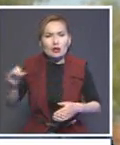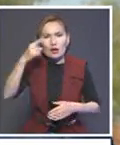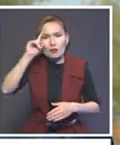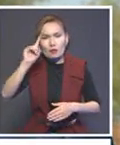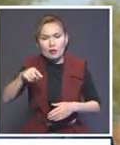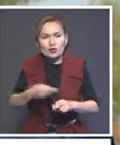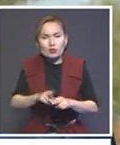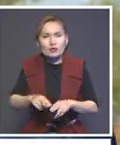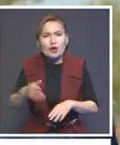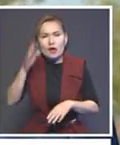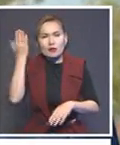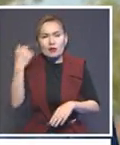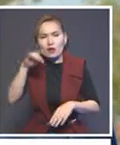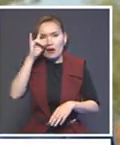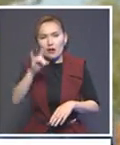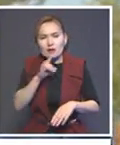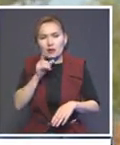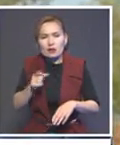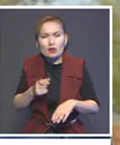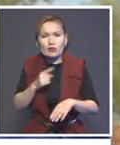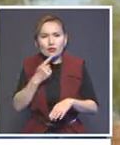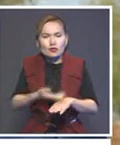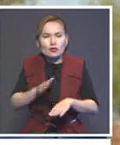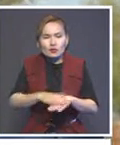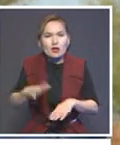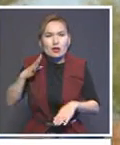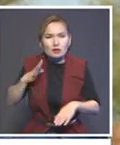біз жас ұрпаққа жеткізе білуіміз керек. Қазақтың басына не өткен, қандай